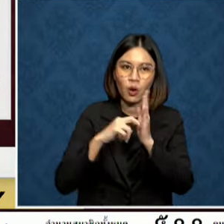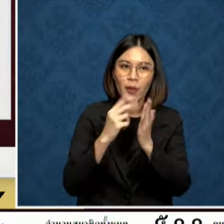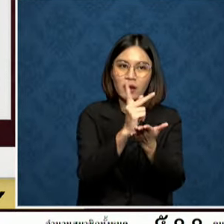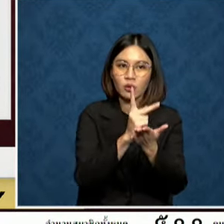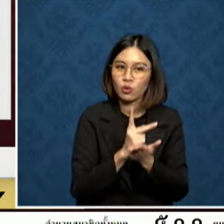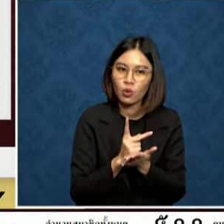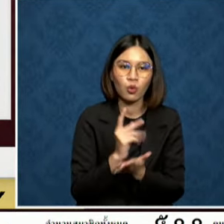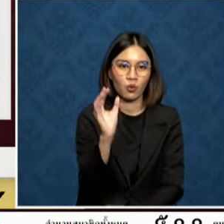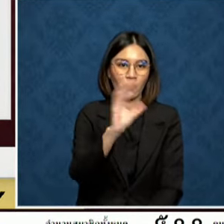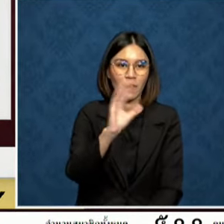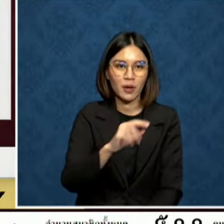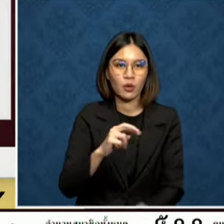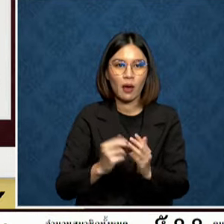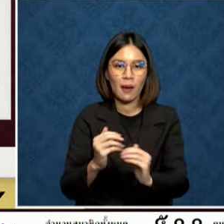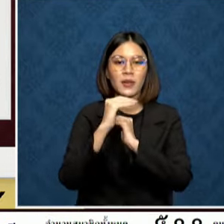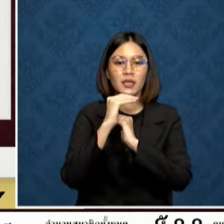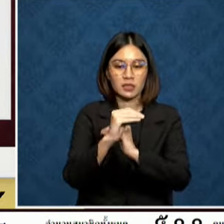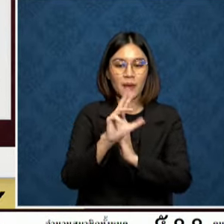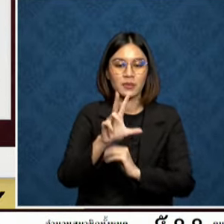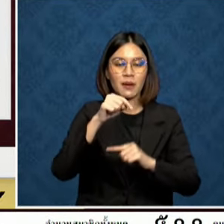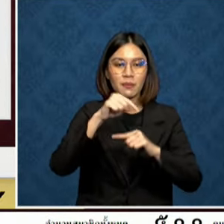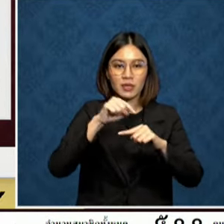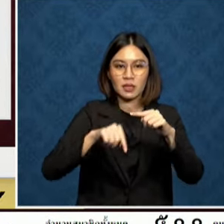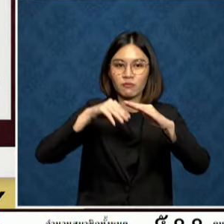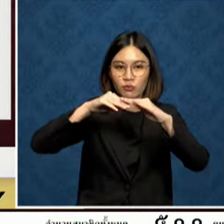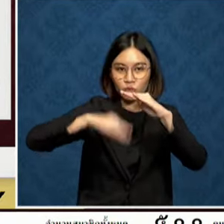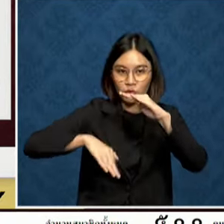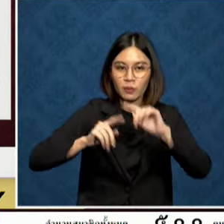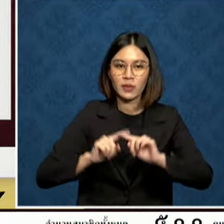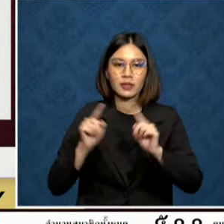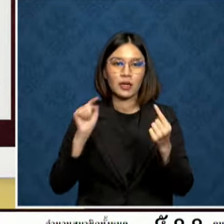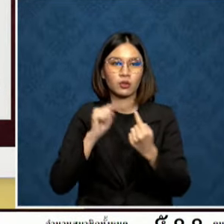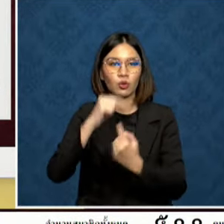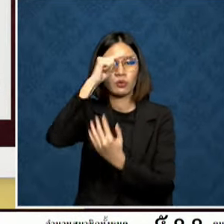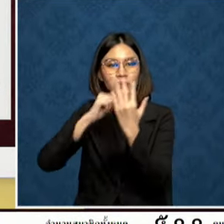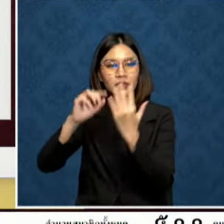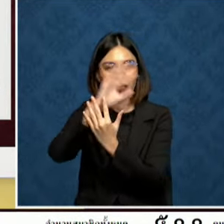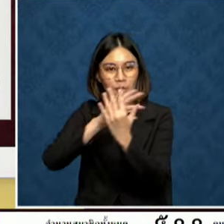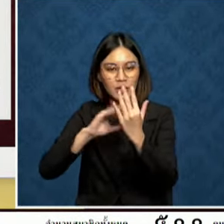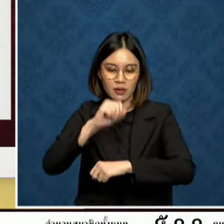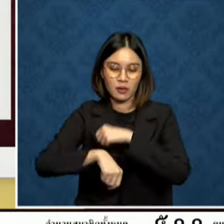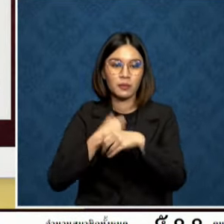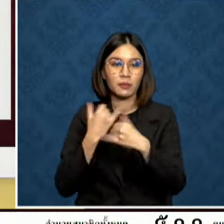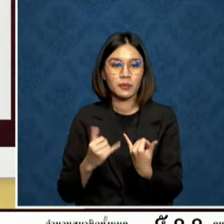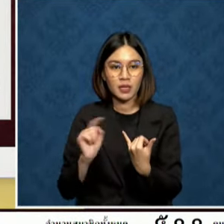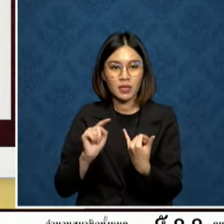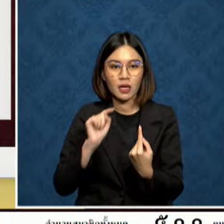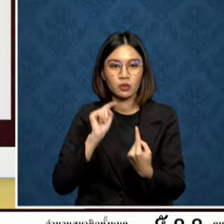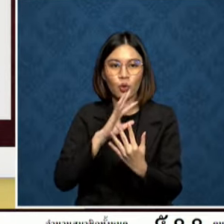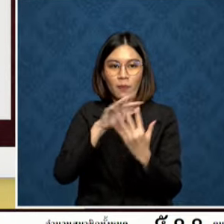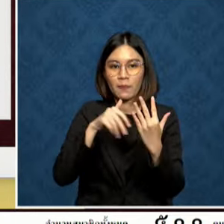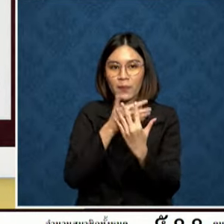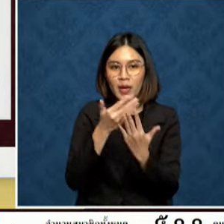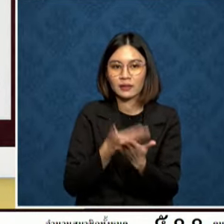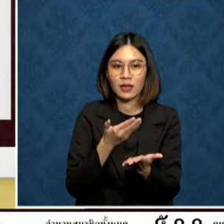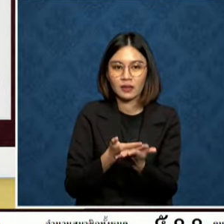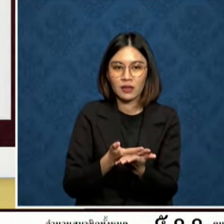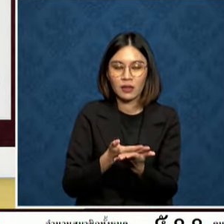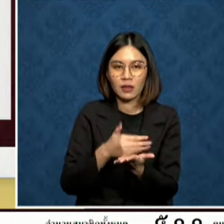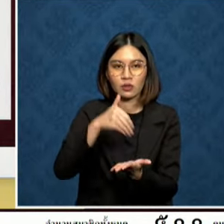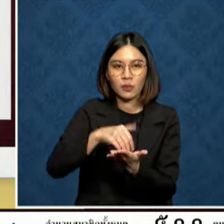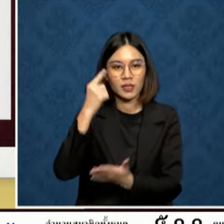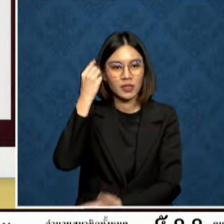ชดเชยขาดดุลเกิน 3%ของ GDPแต่สำหรับประเทศไทยค่ะในปีนี้นะคะจากแผนการคลังระยะปานกลางนะคะที่